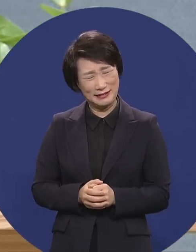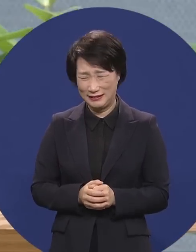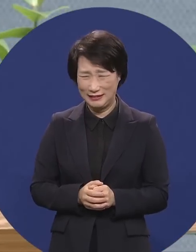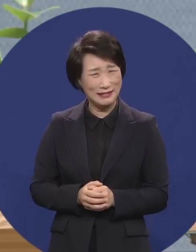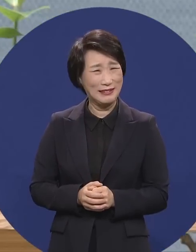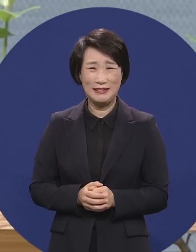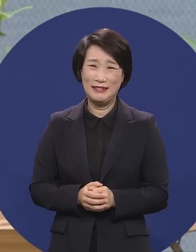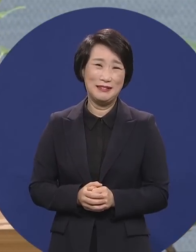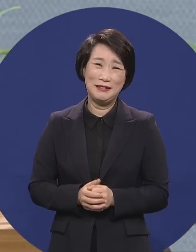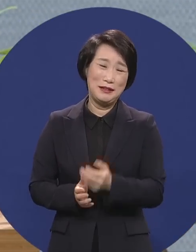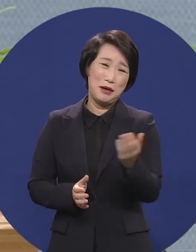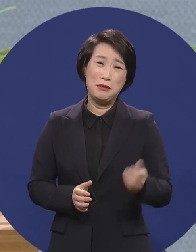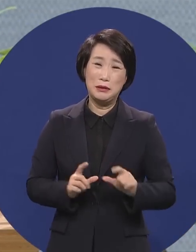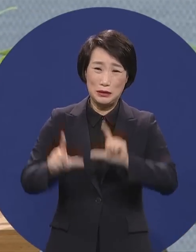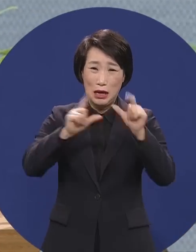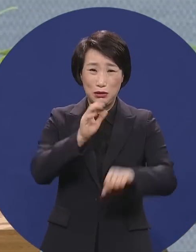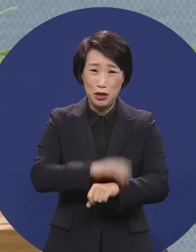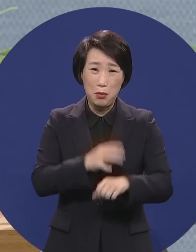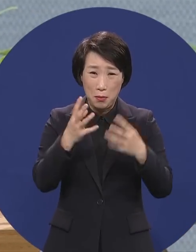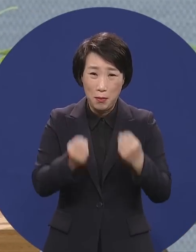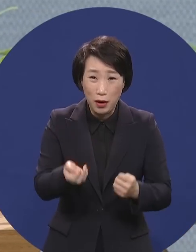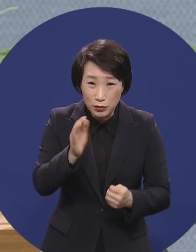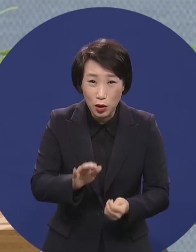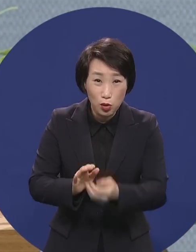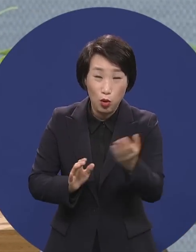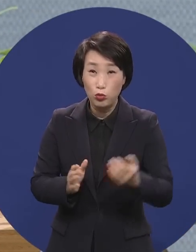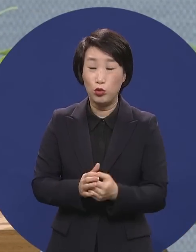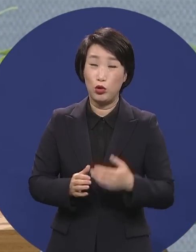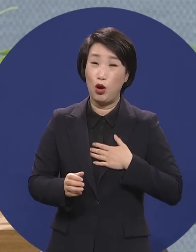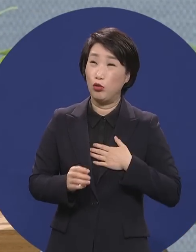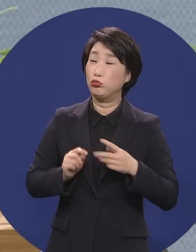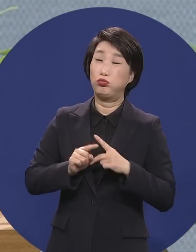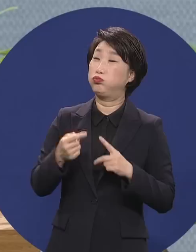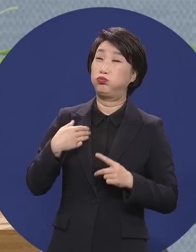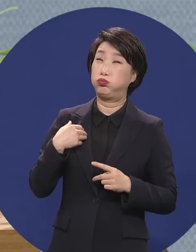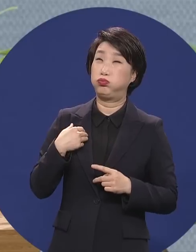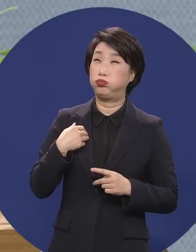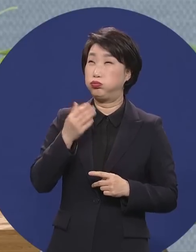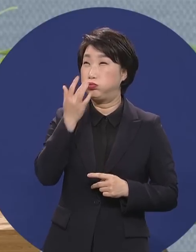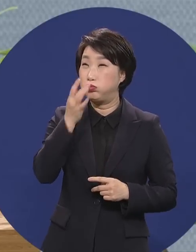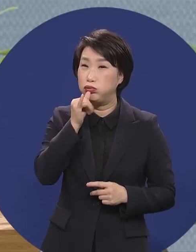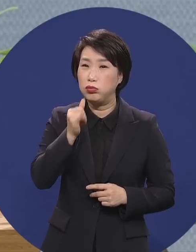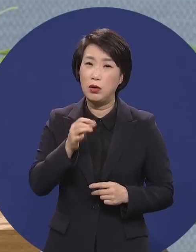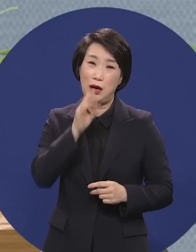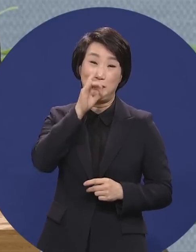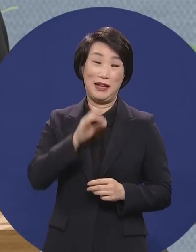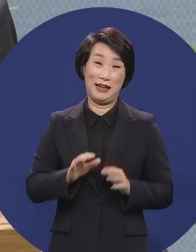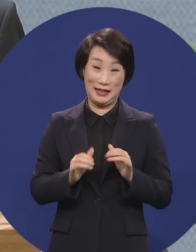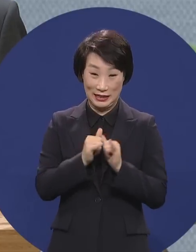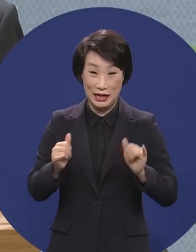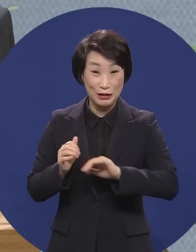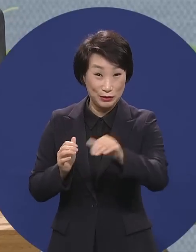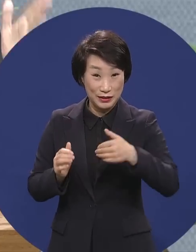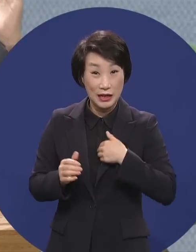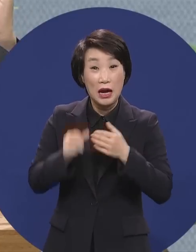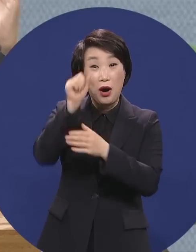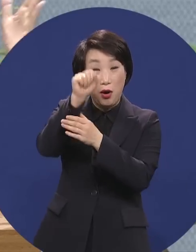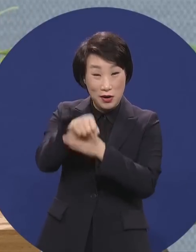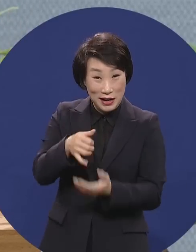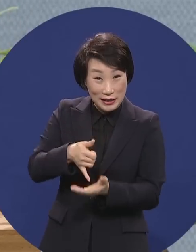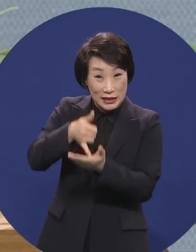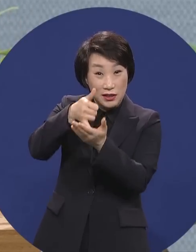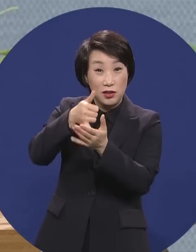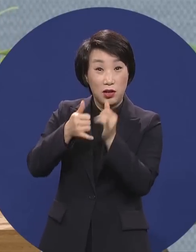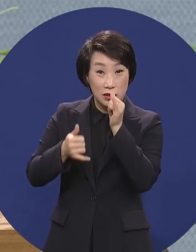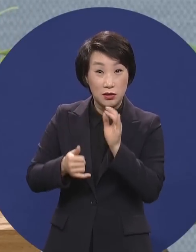상당히 잘못 살고 있는데도 잘 이해를 못한다. 그래서 하나님께서 인간에게 허락하신 인격